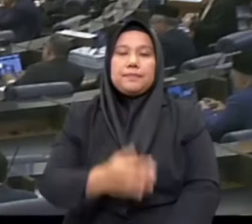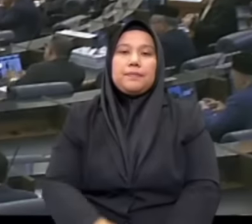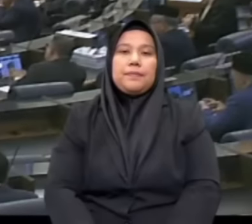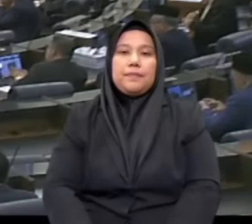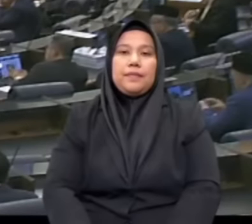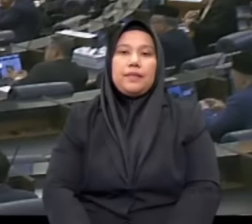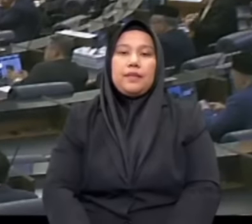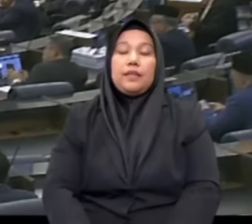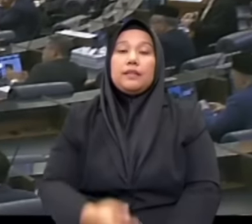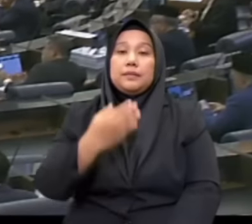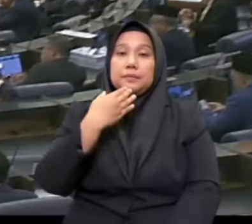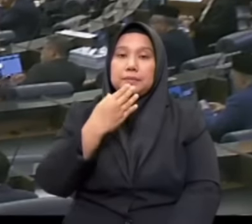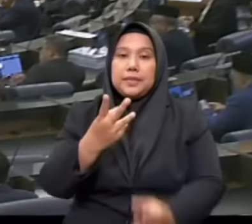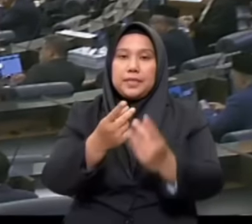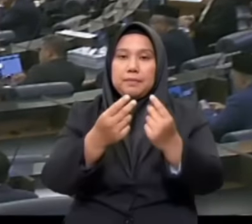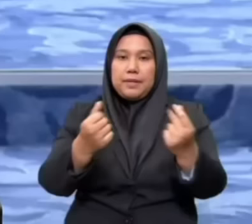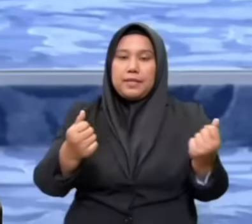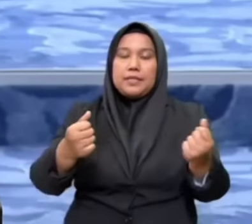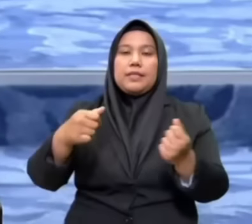Terima kasih, Pak Cik Gudang.